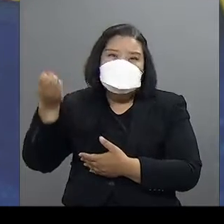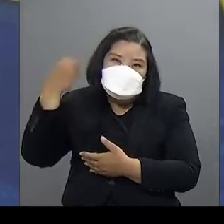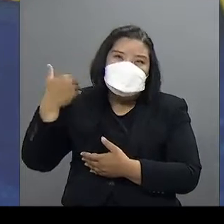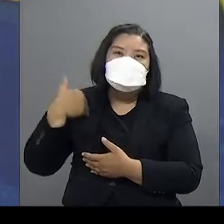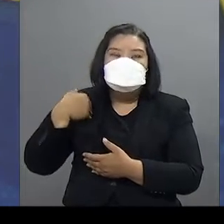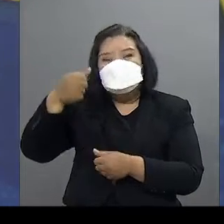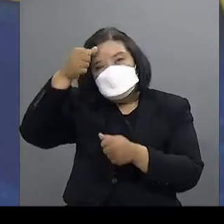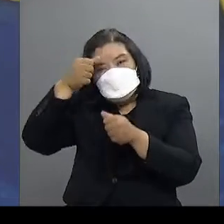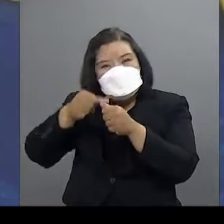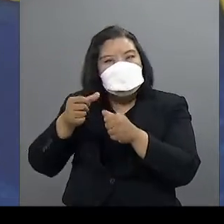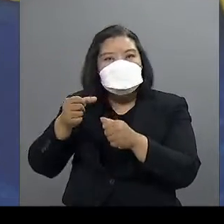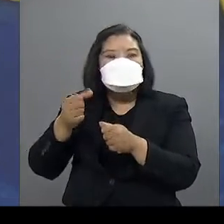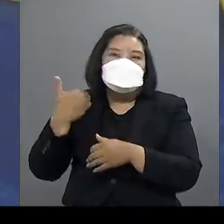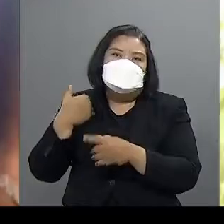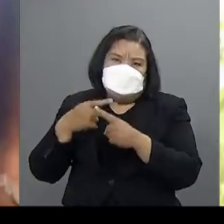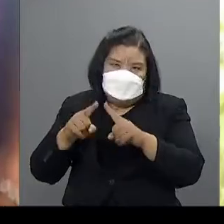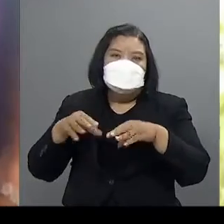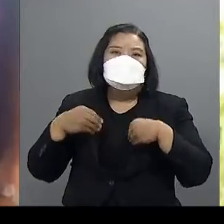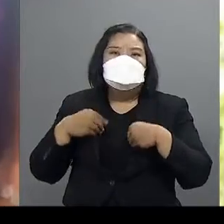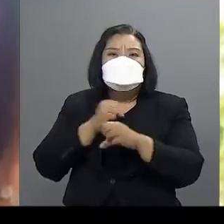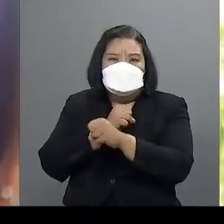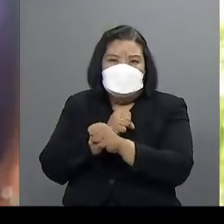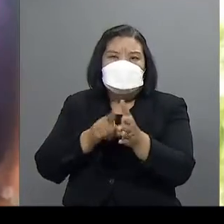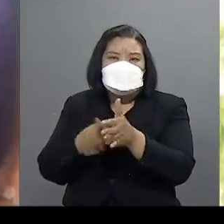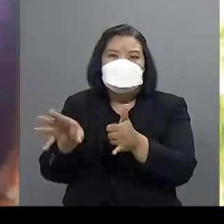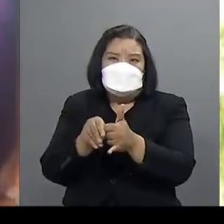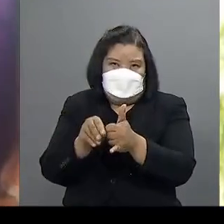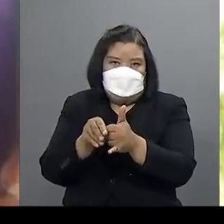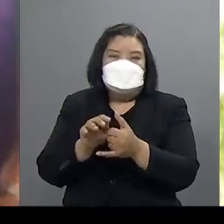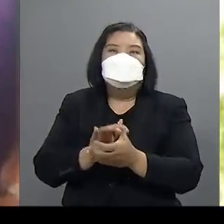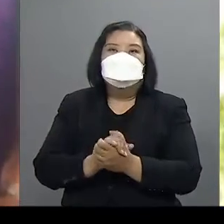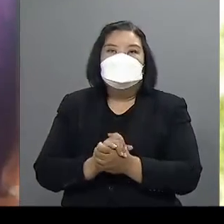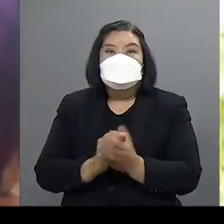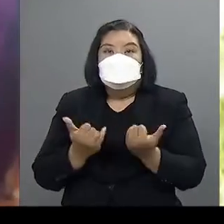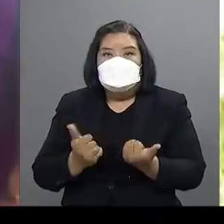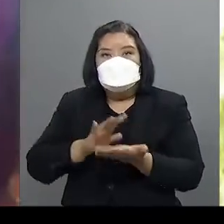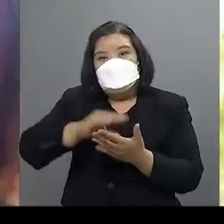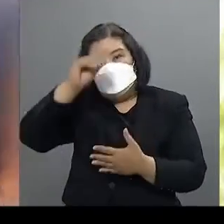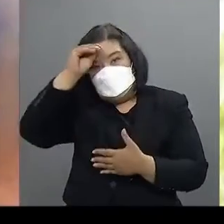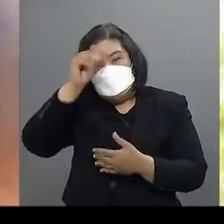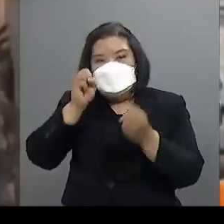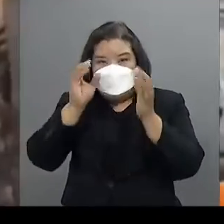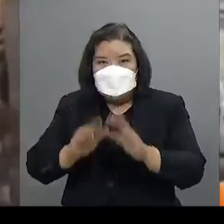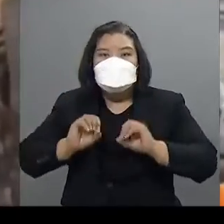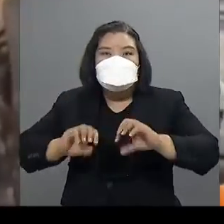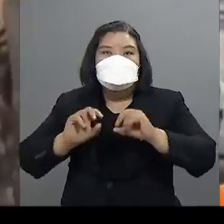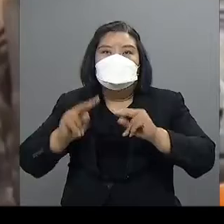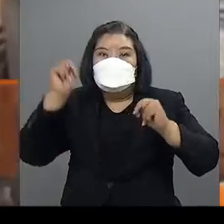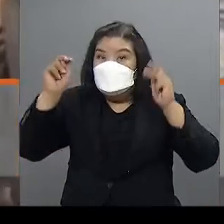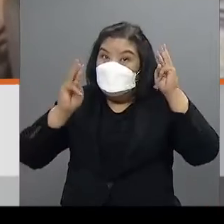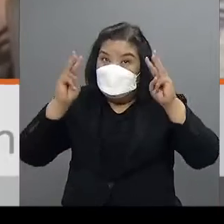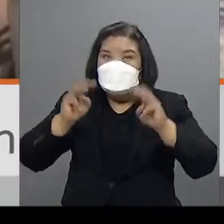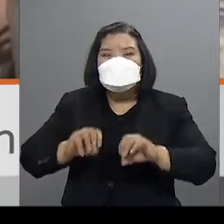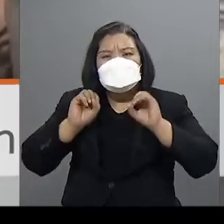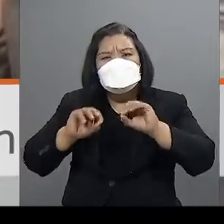พร่เชื้อของโควิด -19 ในโรงเรียนค่ะนักเรียนและครูในจังหวัดนครสวรรค์ยังคงทำการเรียนการสอนแบบออนไลน์กันเ